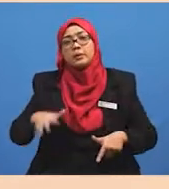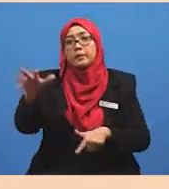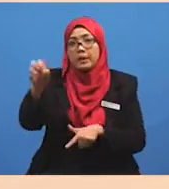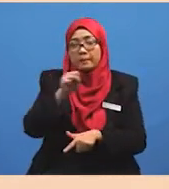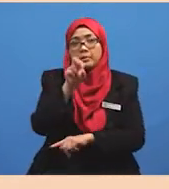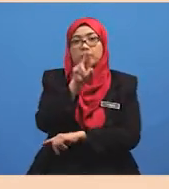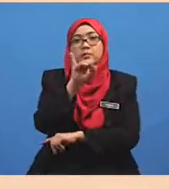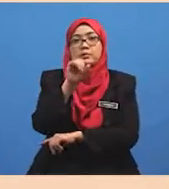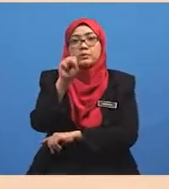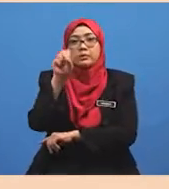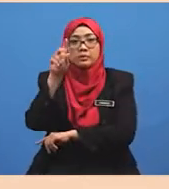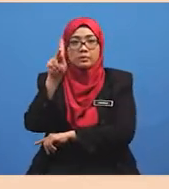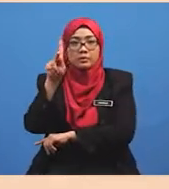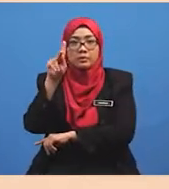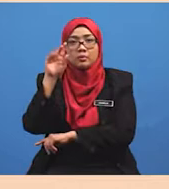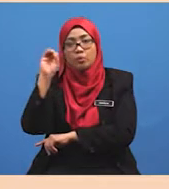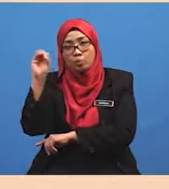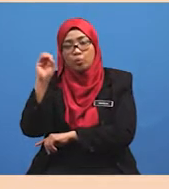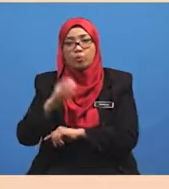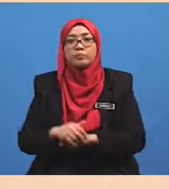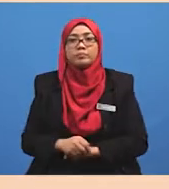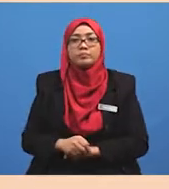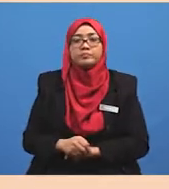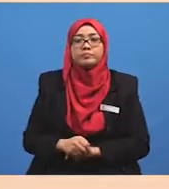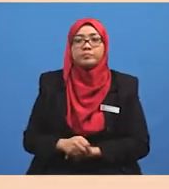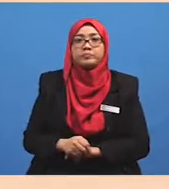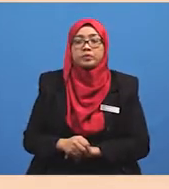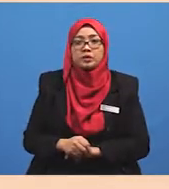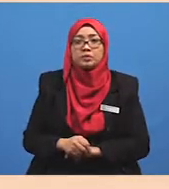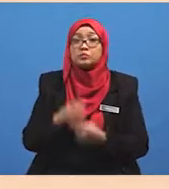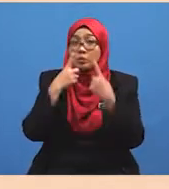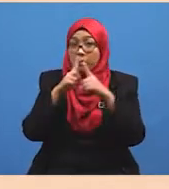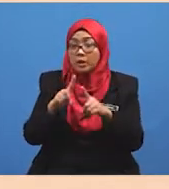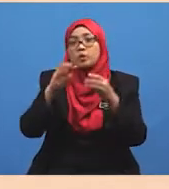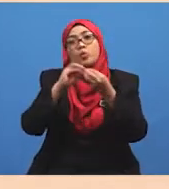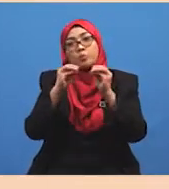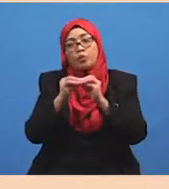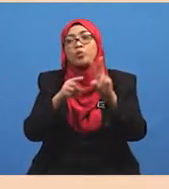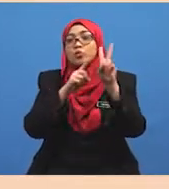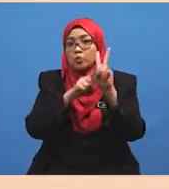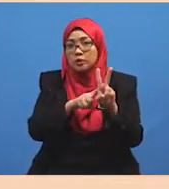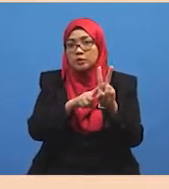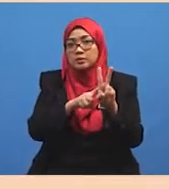risiko ini adalah fakta kedua sabwab.co